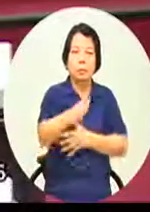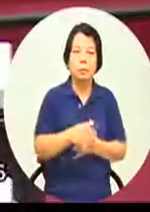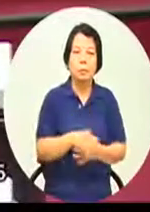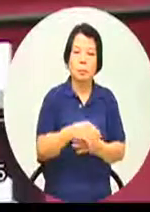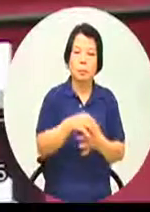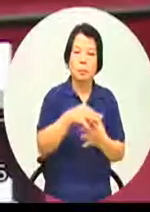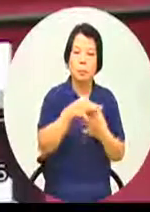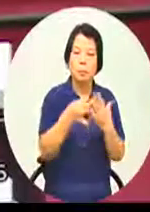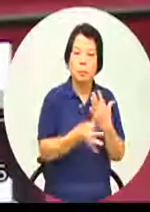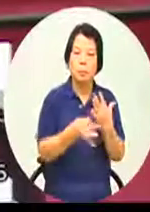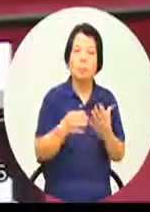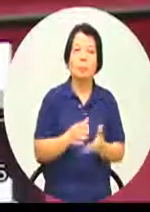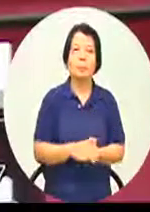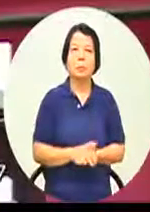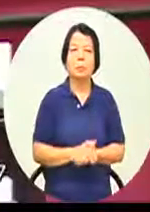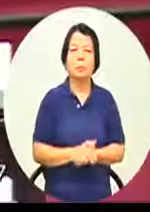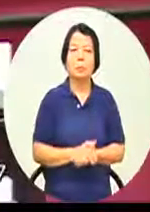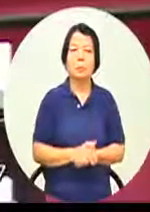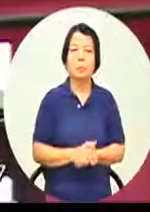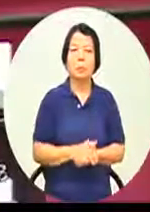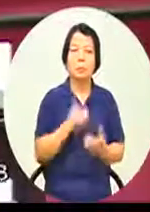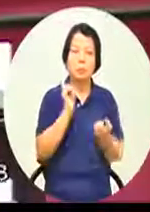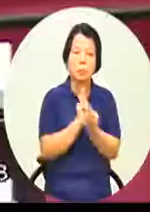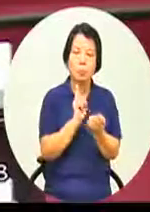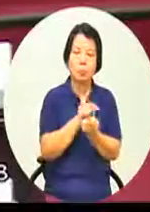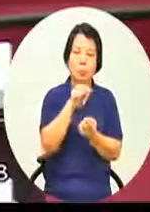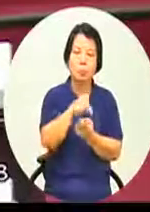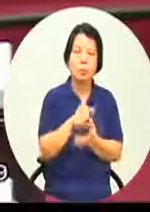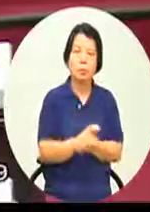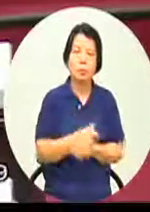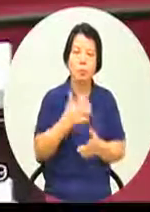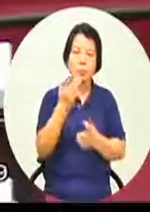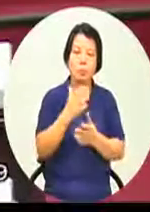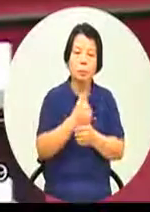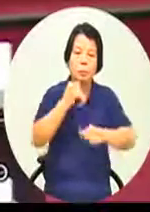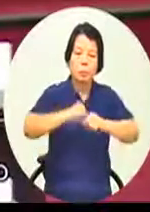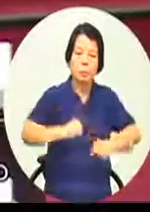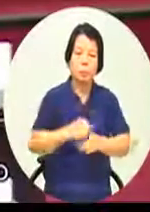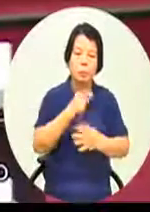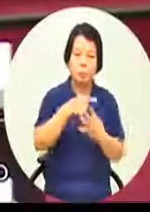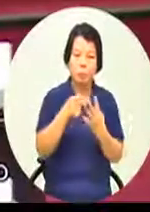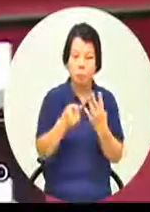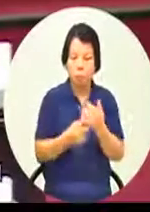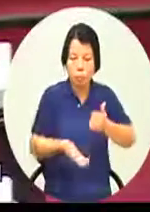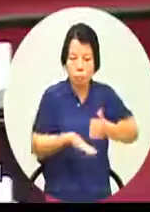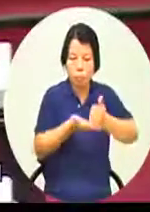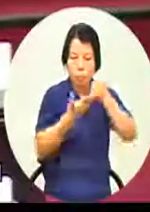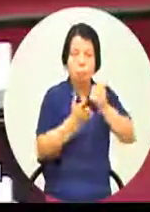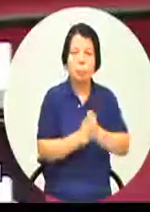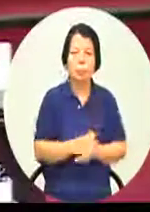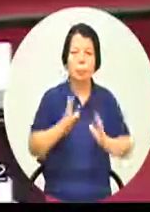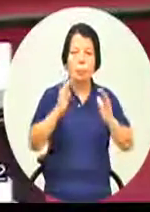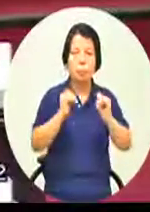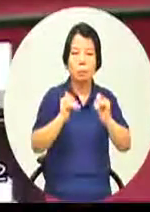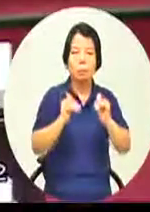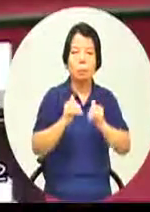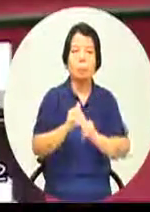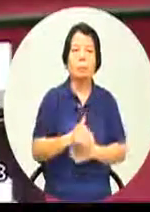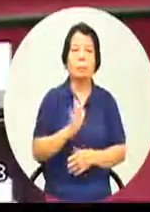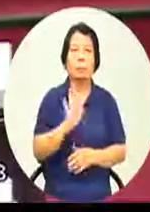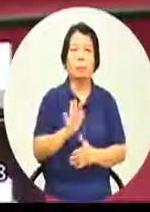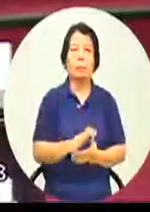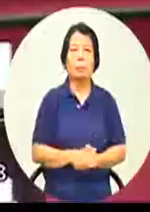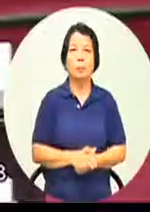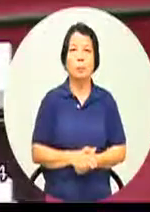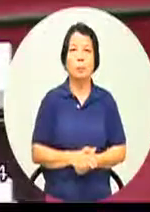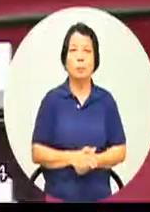些这个对于他整个生命流程的一个尊重的一个仪式啦那我后